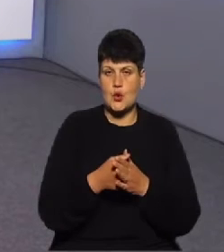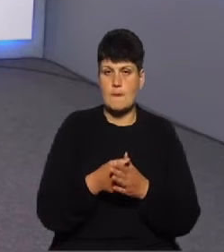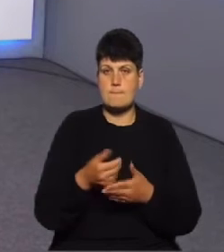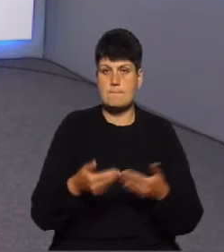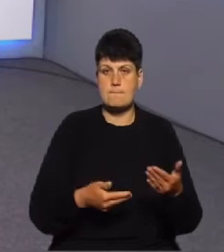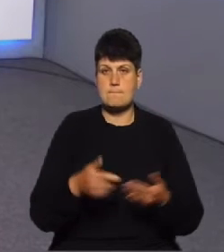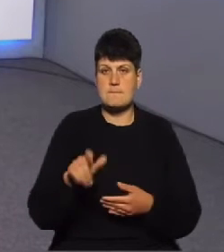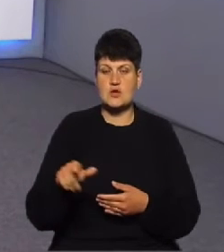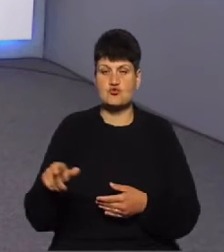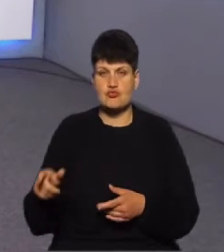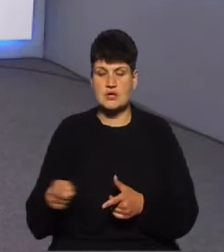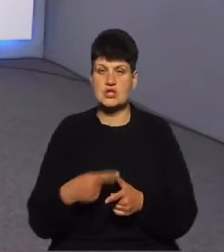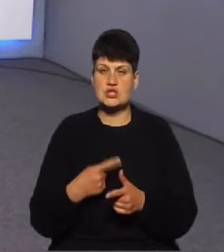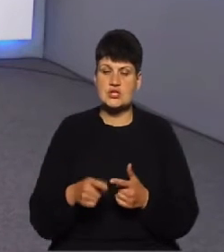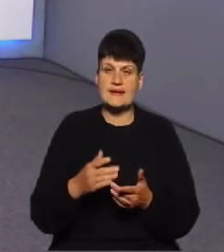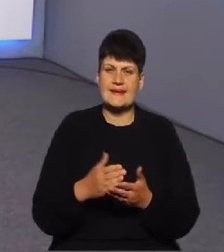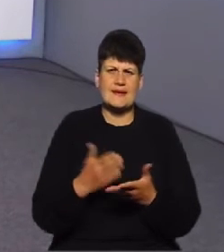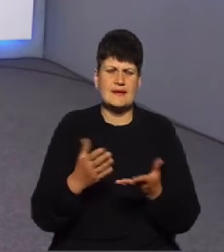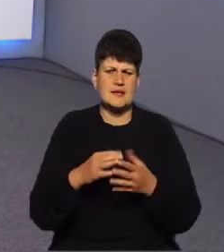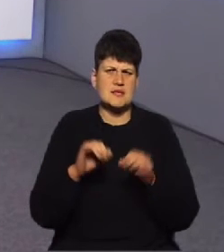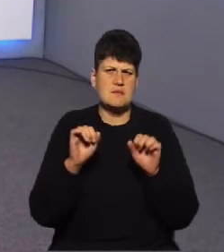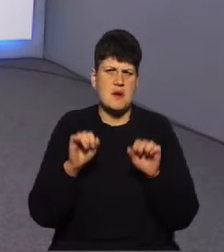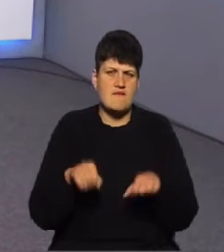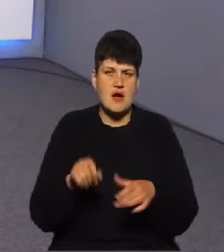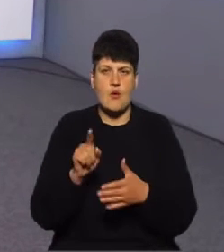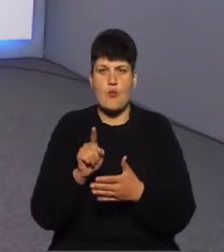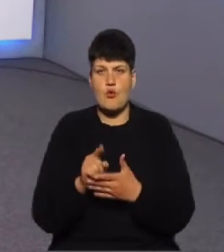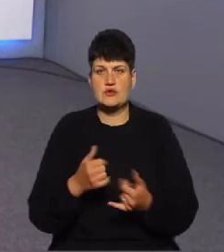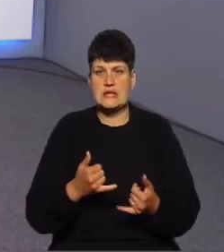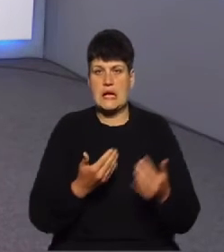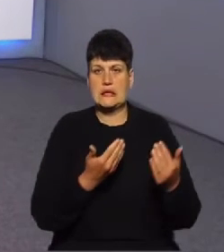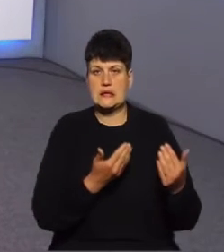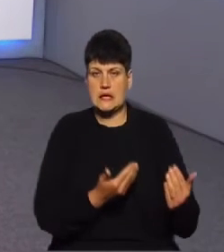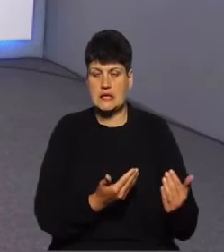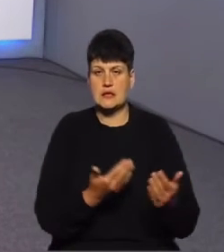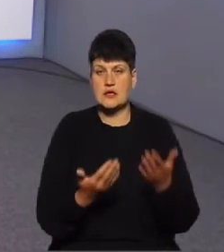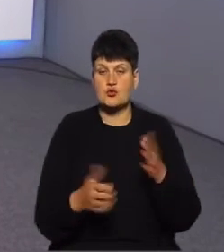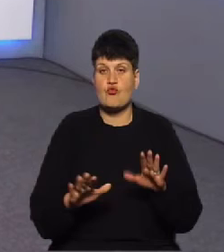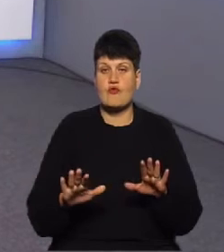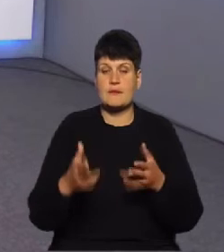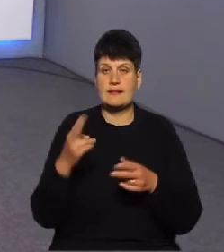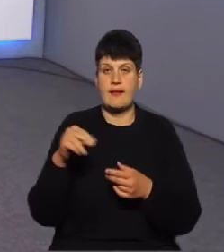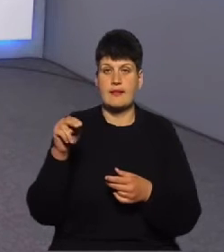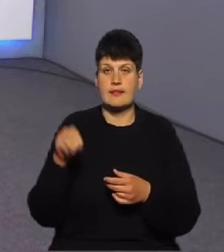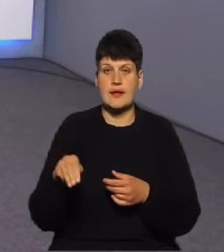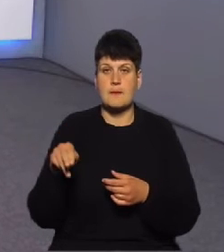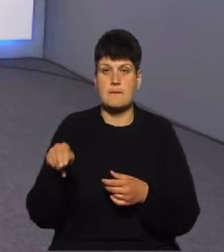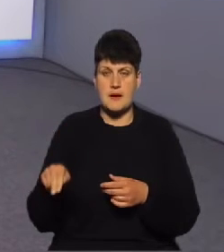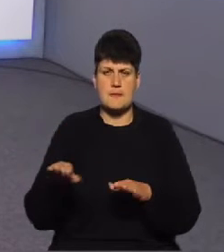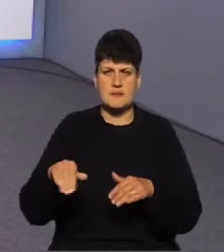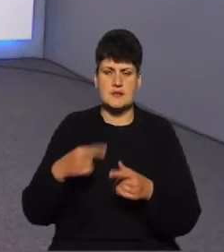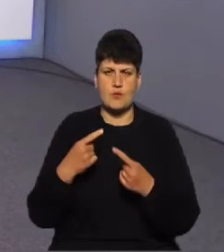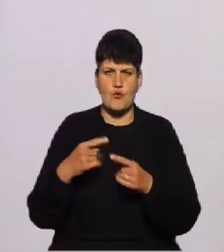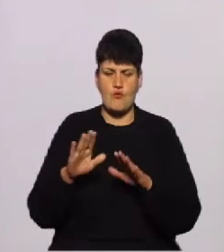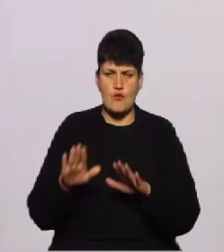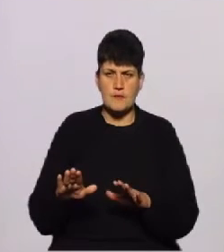чи є якісь взагалі права, обов'язки для них, якщо випадку ДТП, ми вже пізніше про це поговоримо, звичайно,